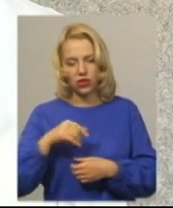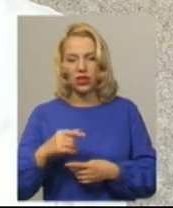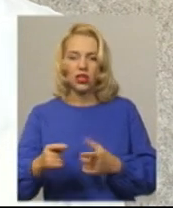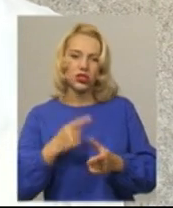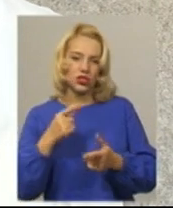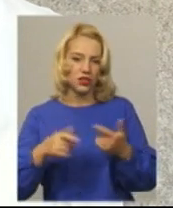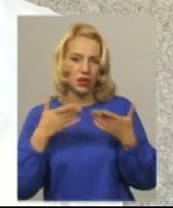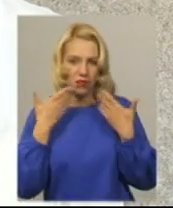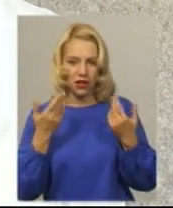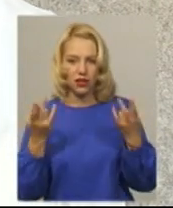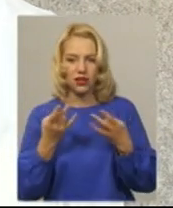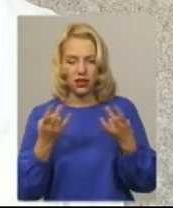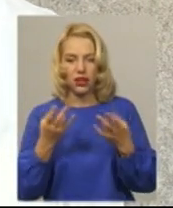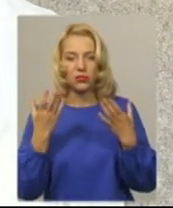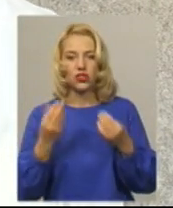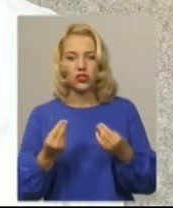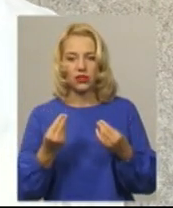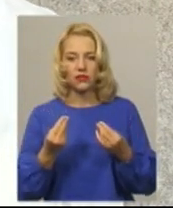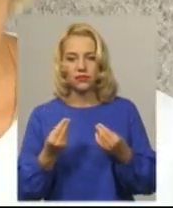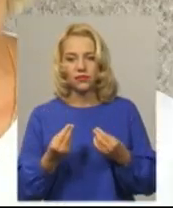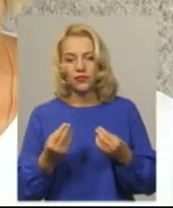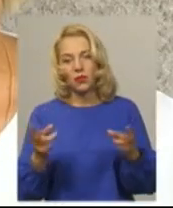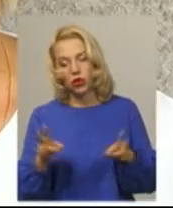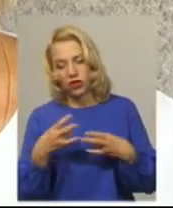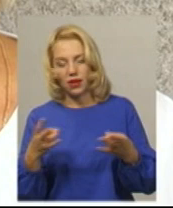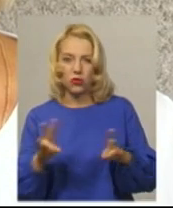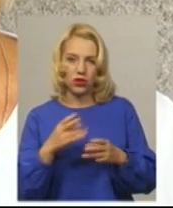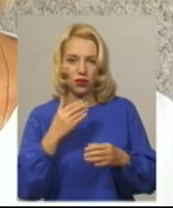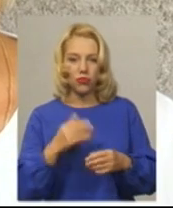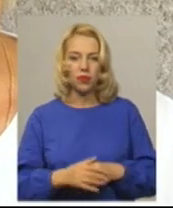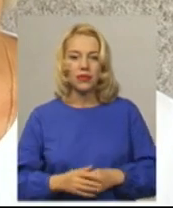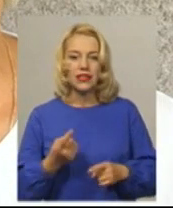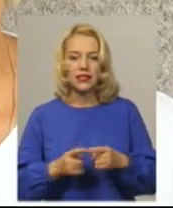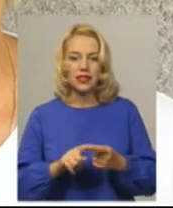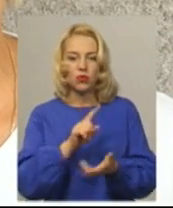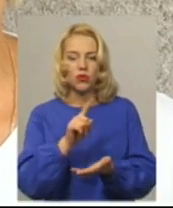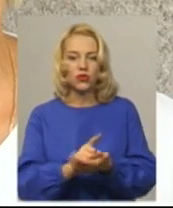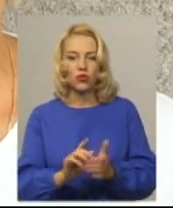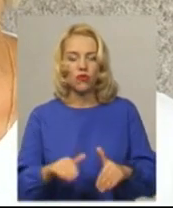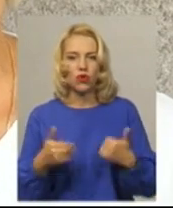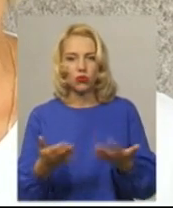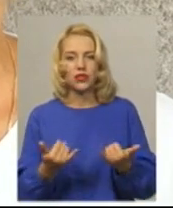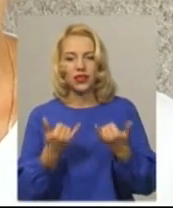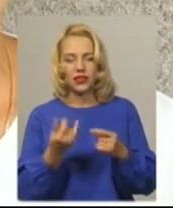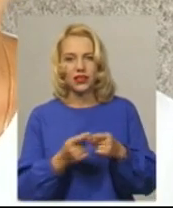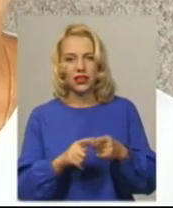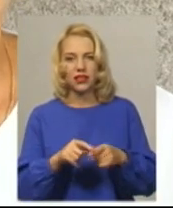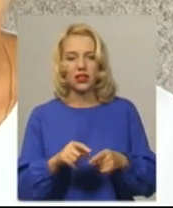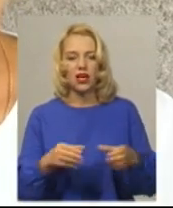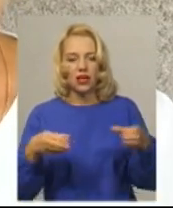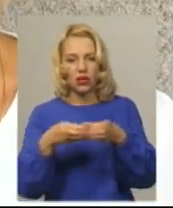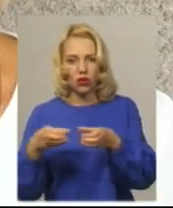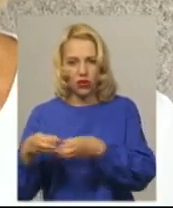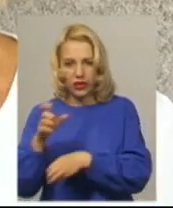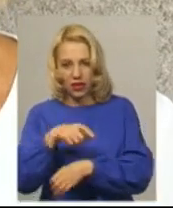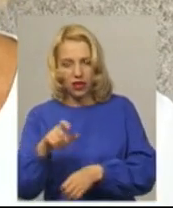організмі чи немає, потрібно щеплення чи не потрібно. Обов'язково це рекомендується для тих контингентів,